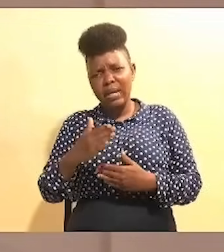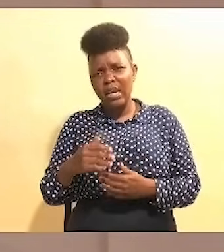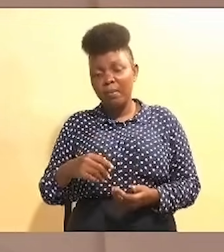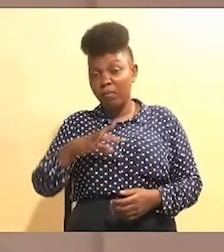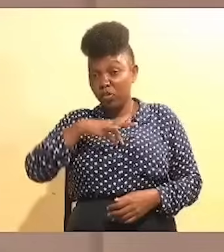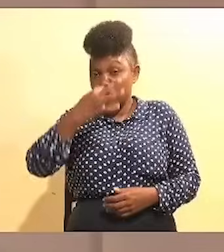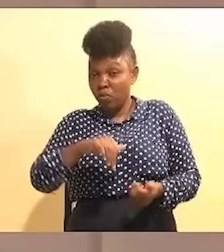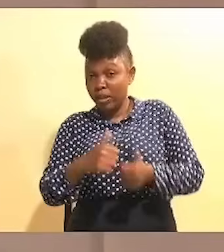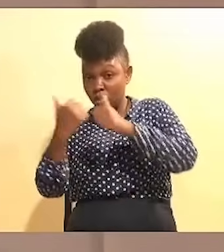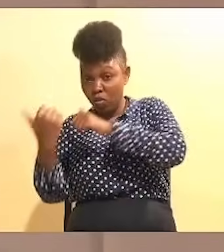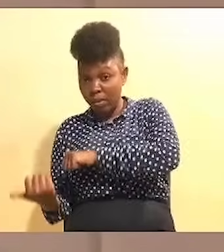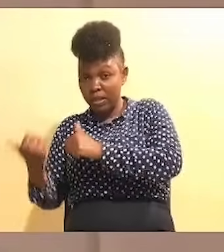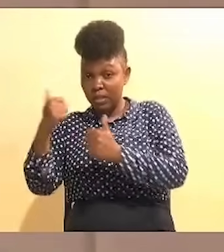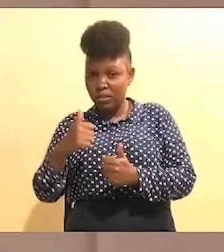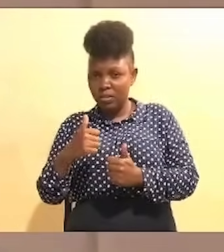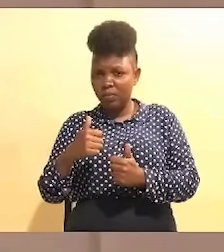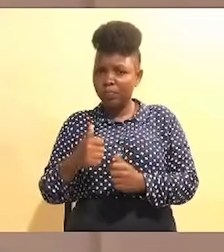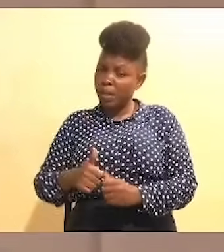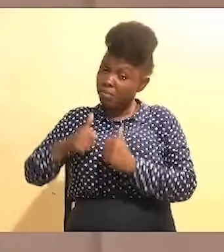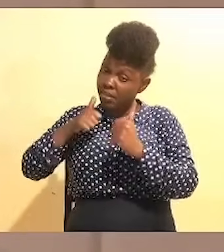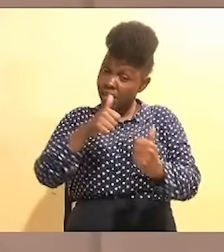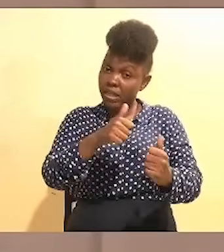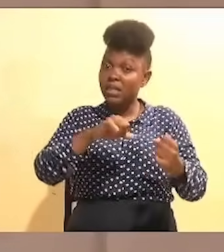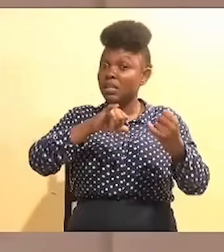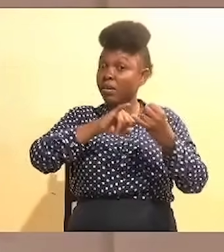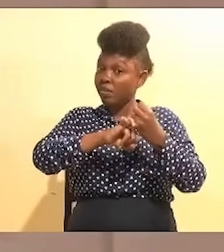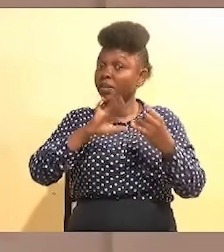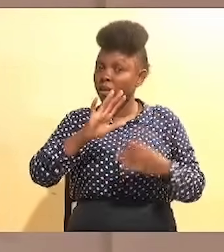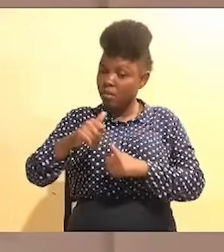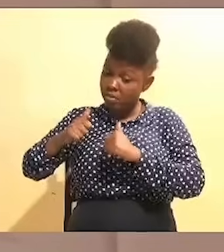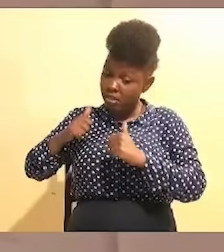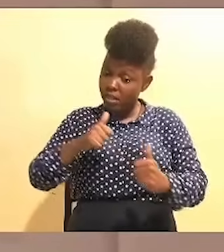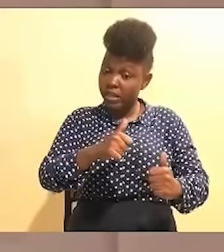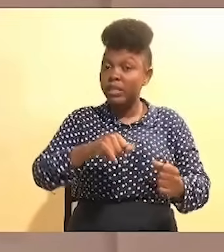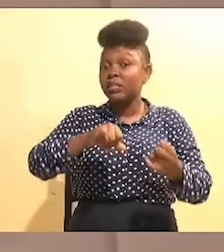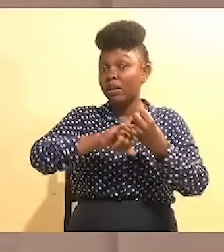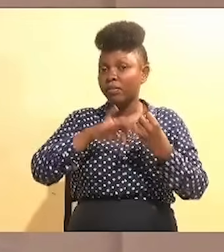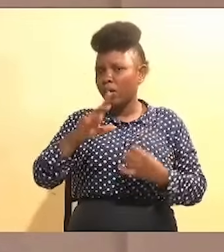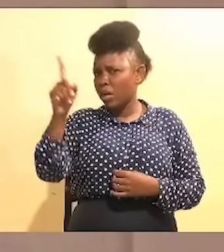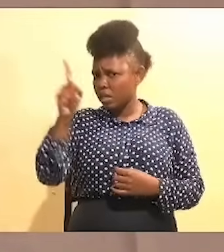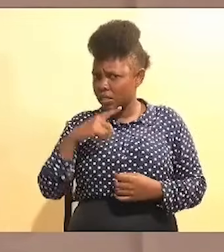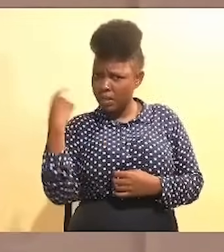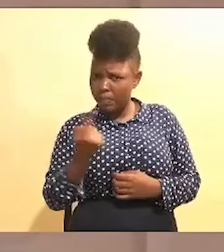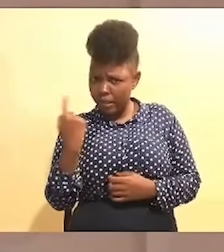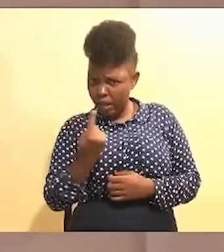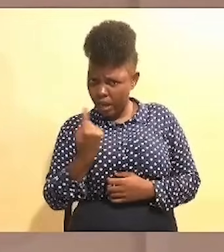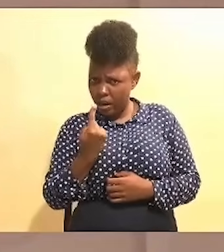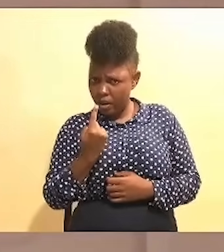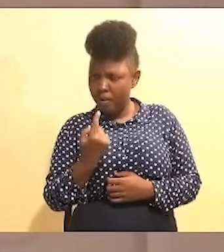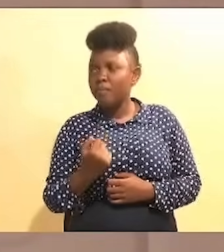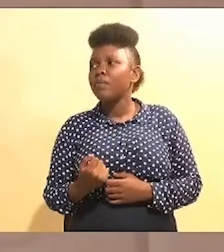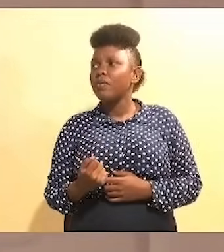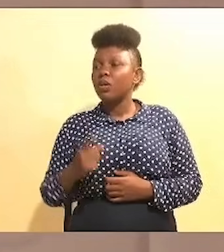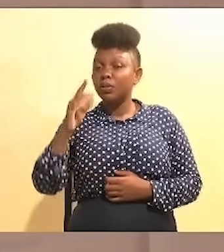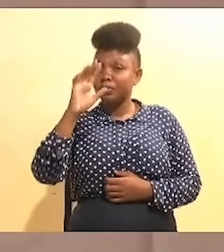sasa. Naomba msindikize rafiki yako aliyeko hapo. Msindikize rafiki yako asije peke yake. Msindikize rafiki yako,